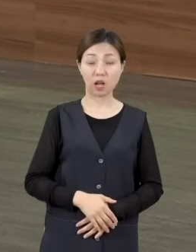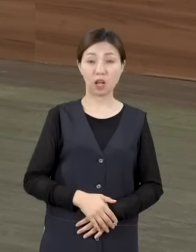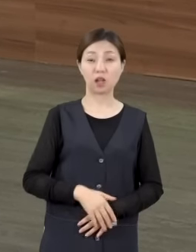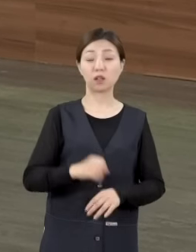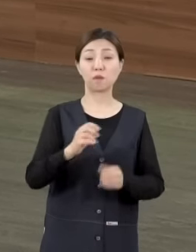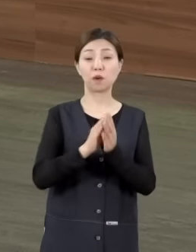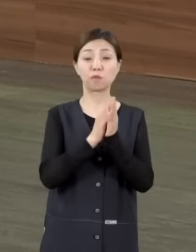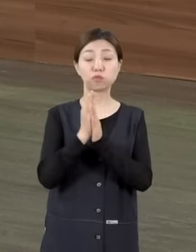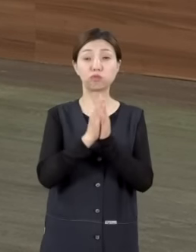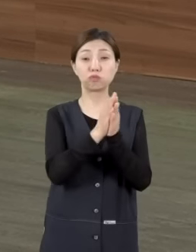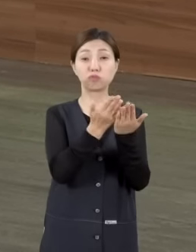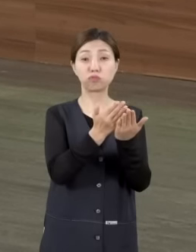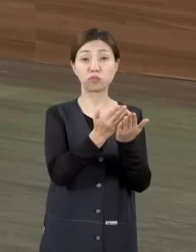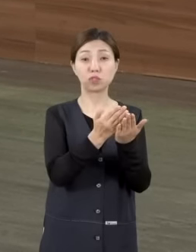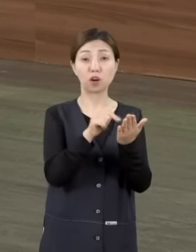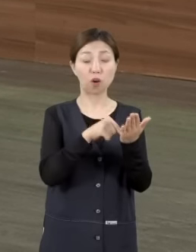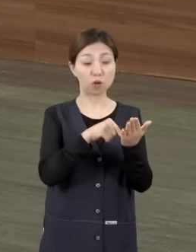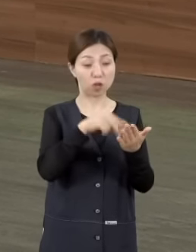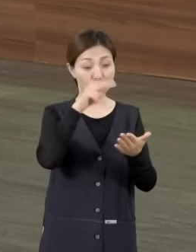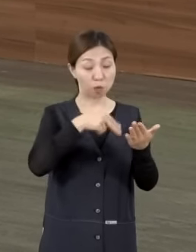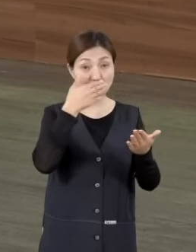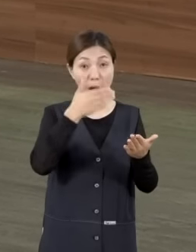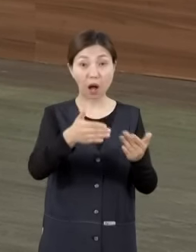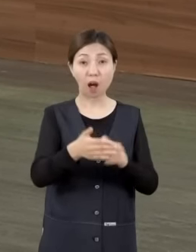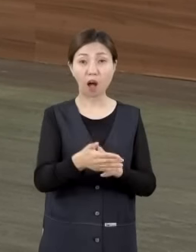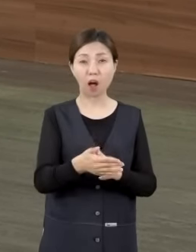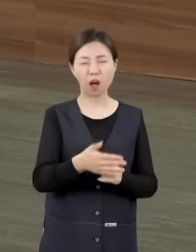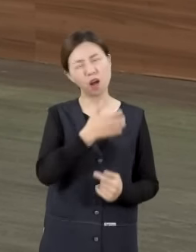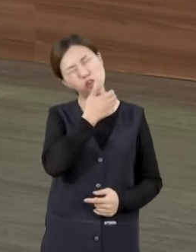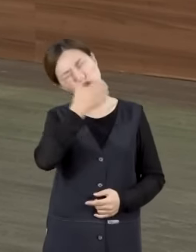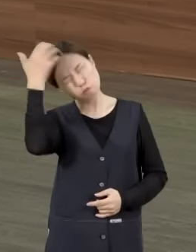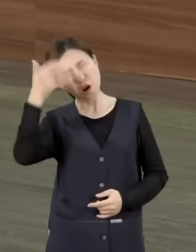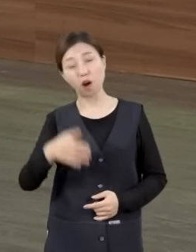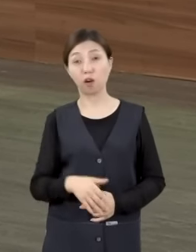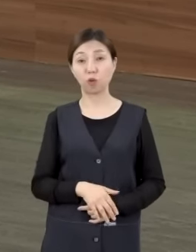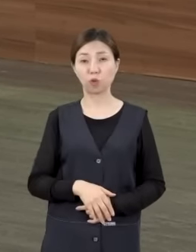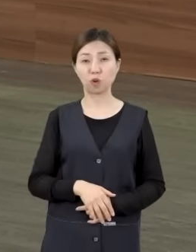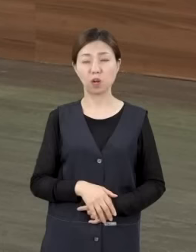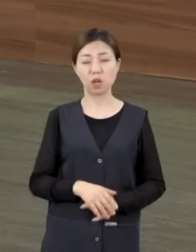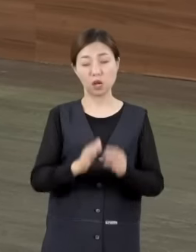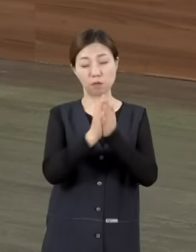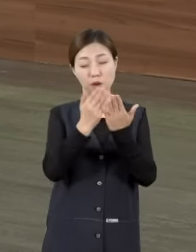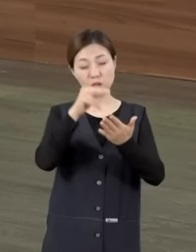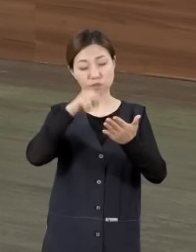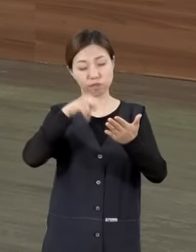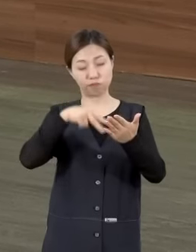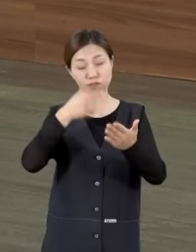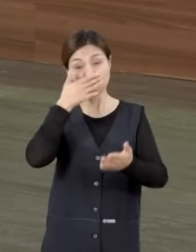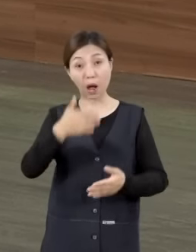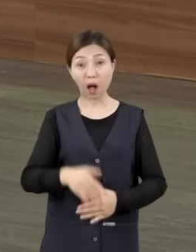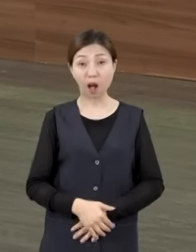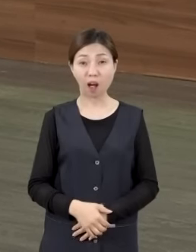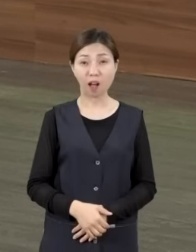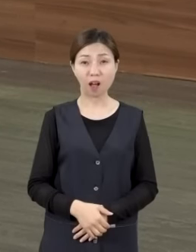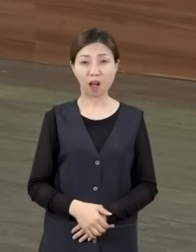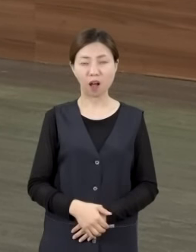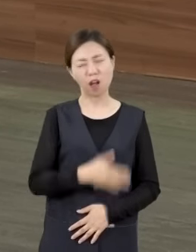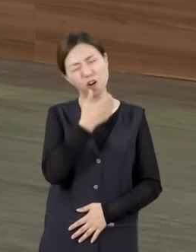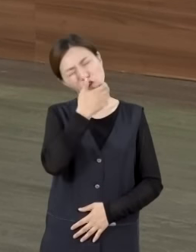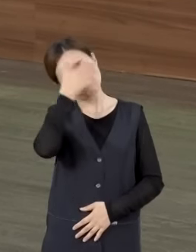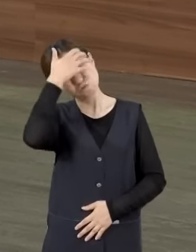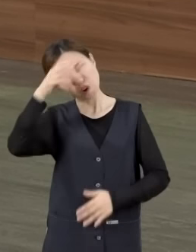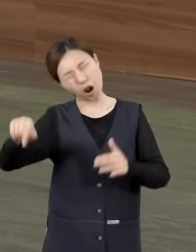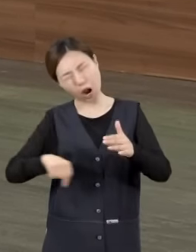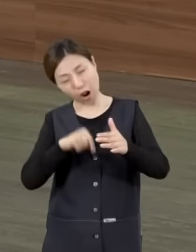분들은 꿈에서도 법화경 사용할 정도로 되냐 꿈에서도 기도할 정도가